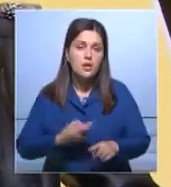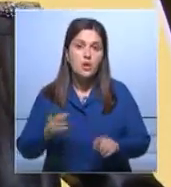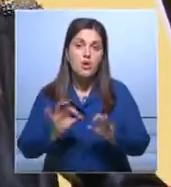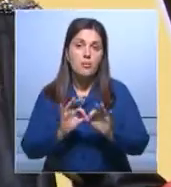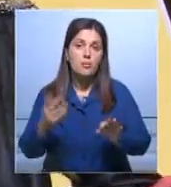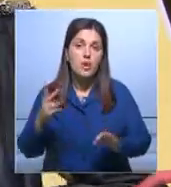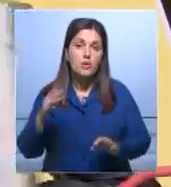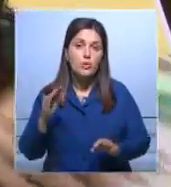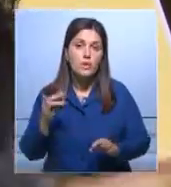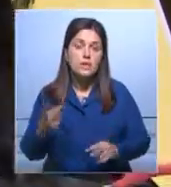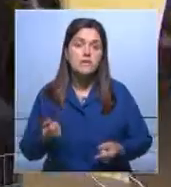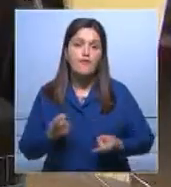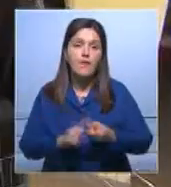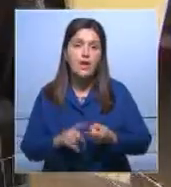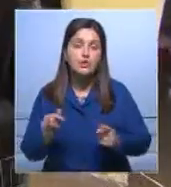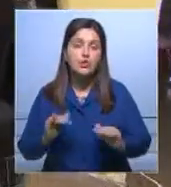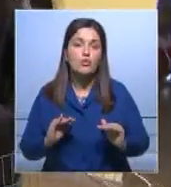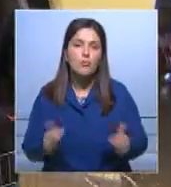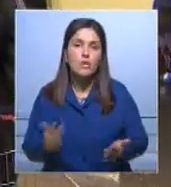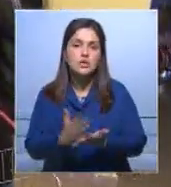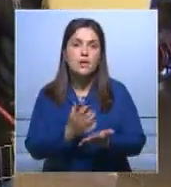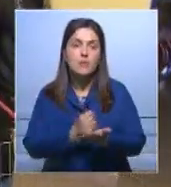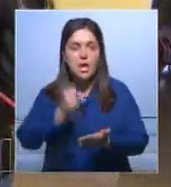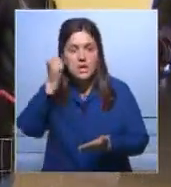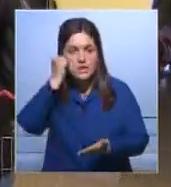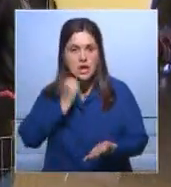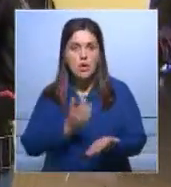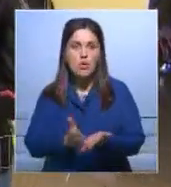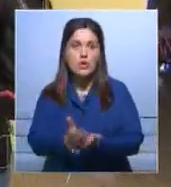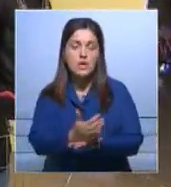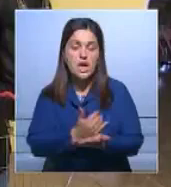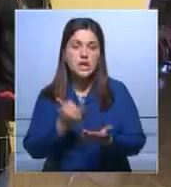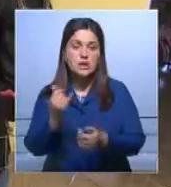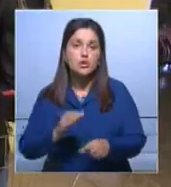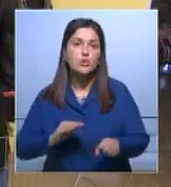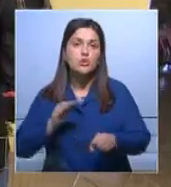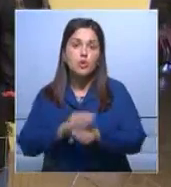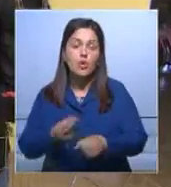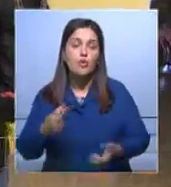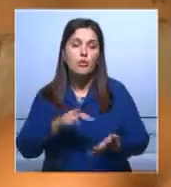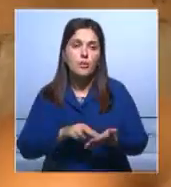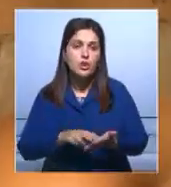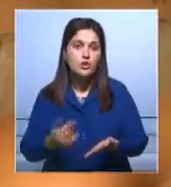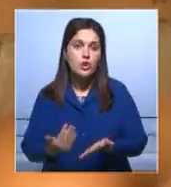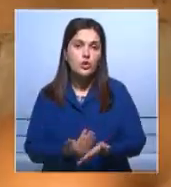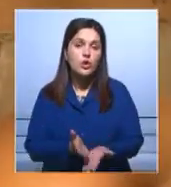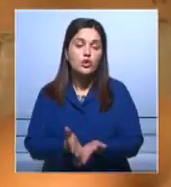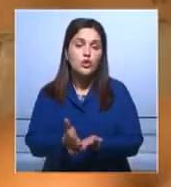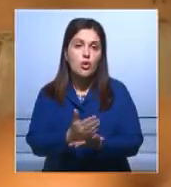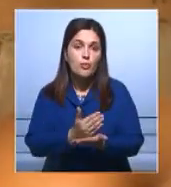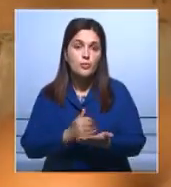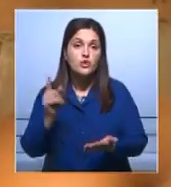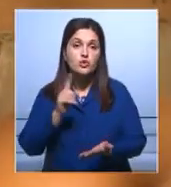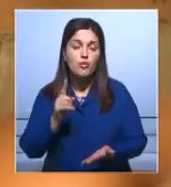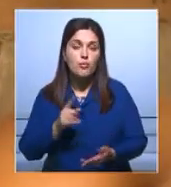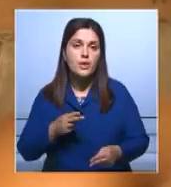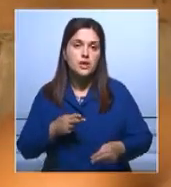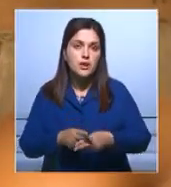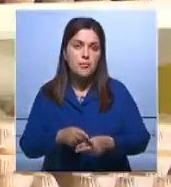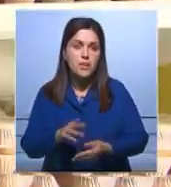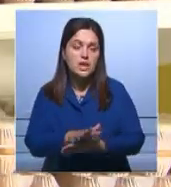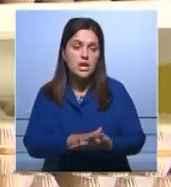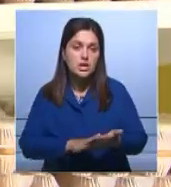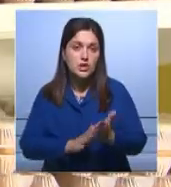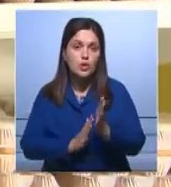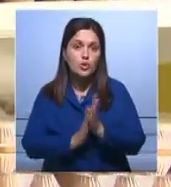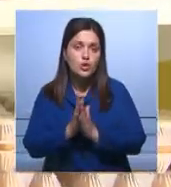словам Лукина, это связано с уменьшением запасов старого урожая и подорожанием продукции нового. Чтобы не допустить дальнейшего